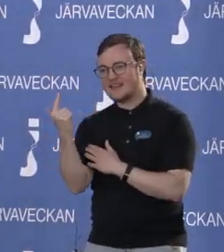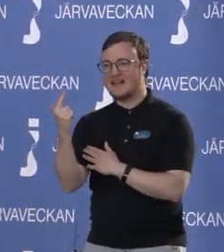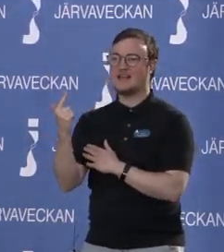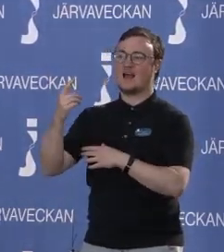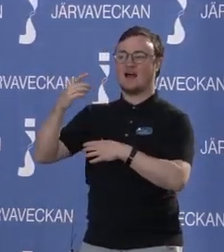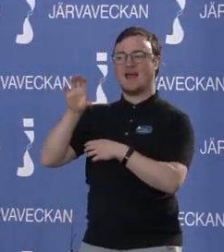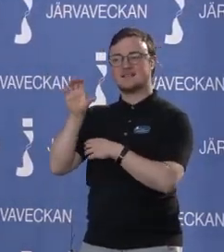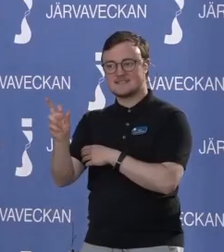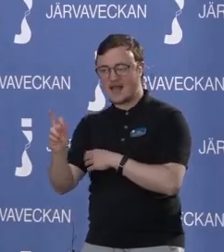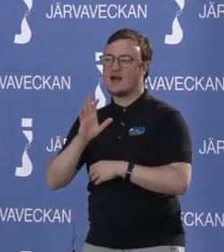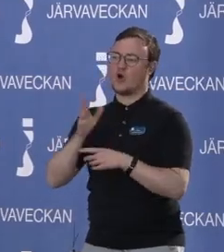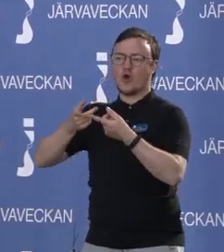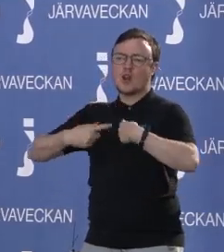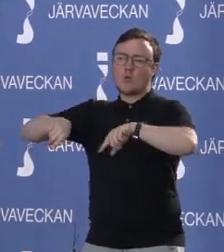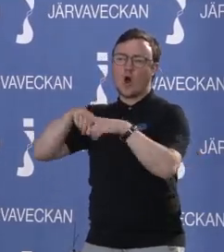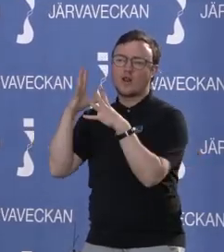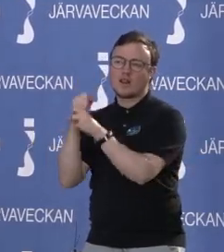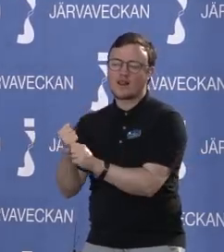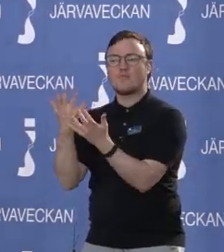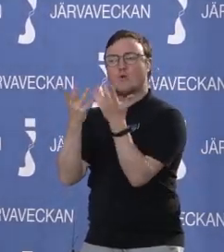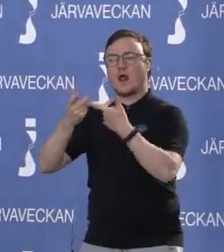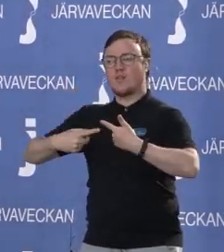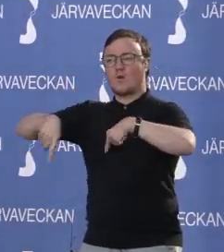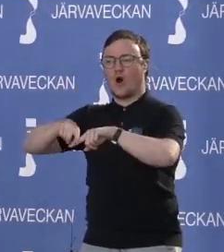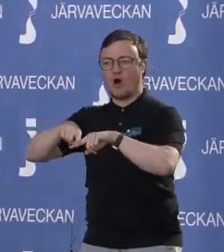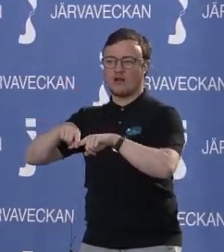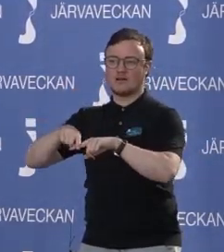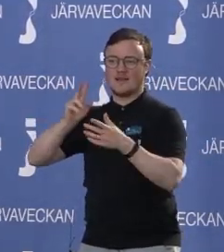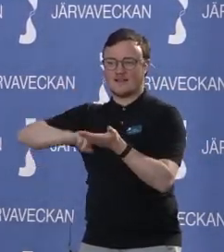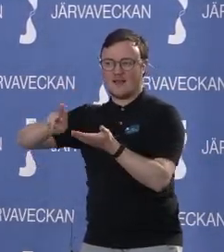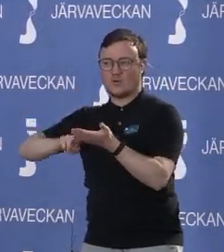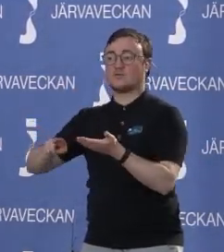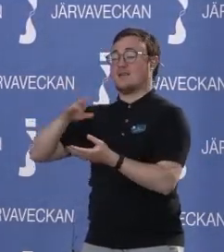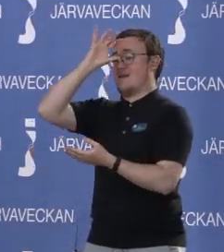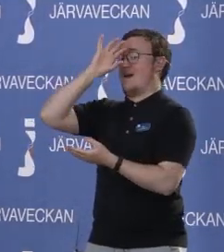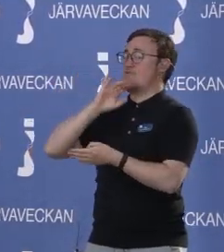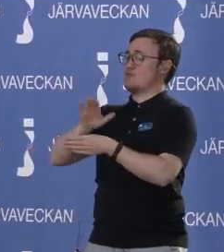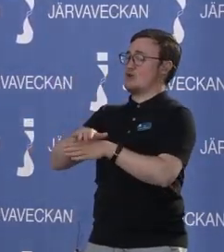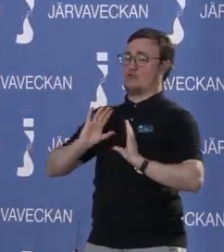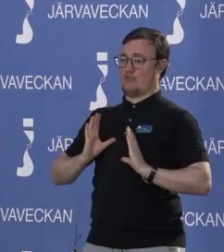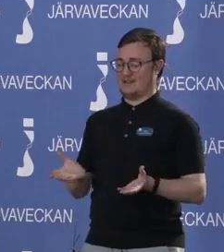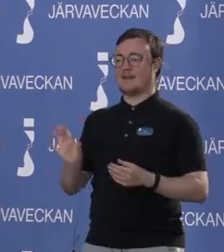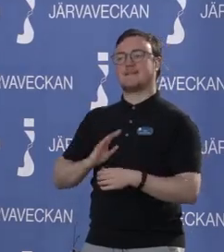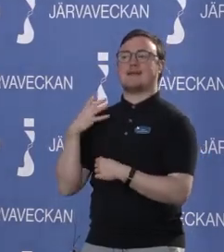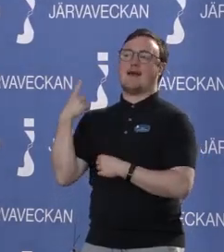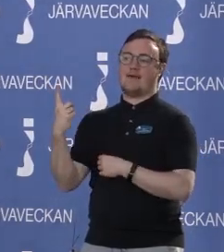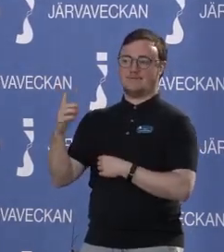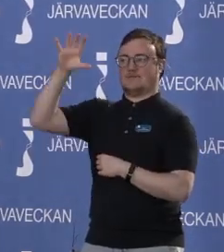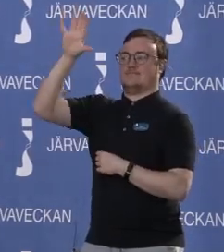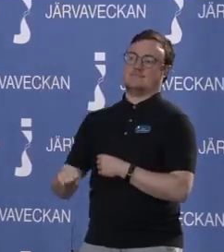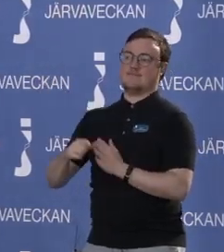har lokal förankring, många lokala redaktioner. Det har inte vi på Aftonbladet, utan vi har en redaktion som